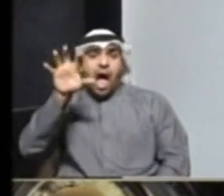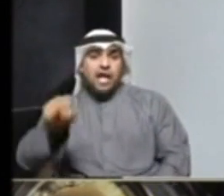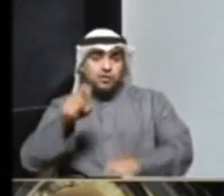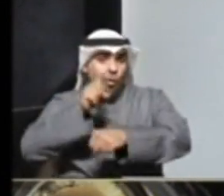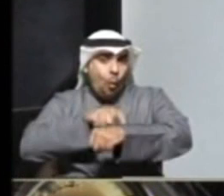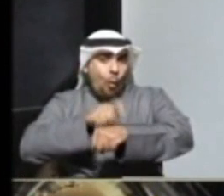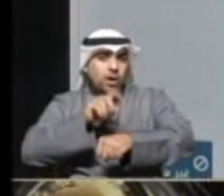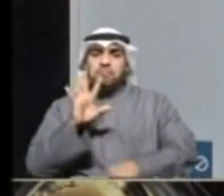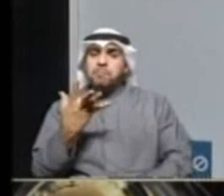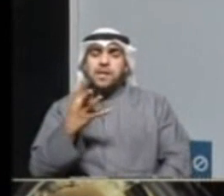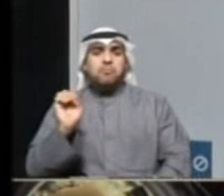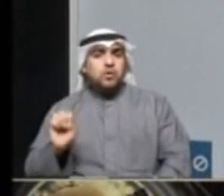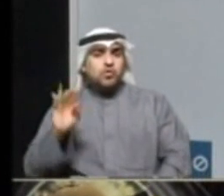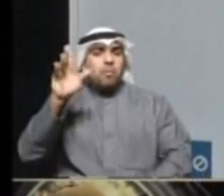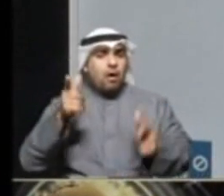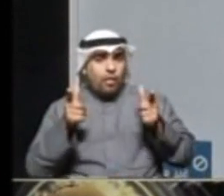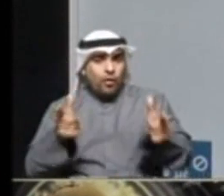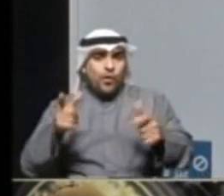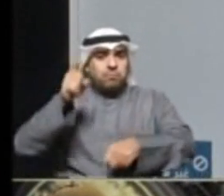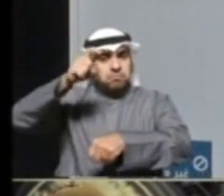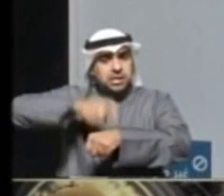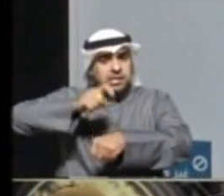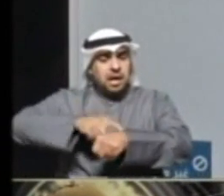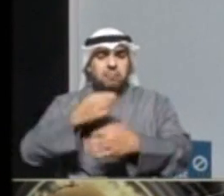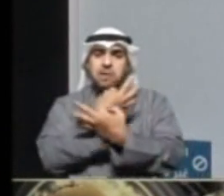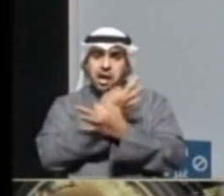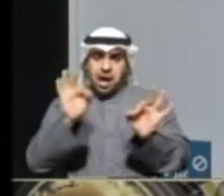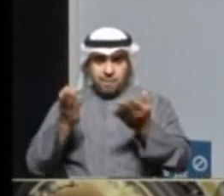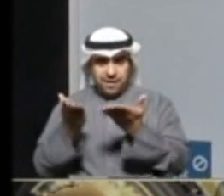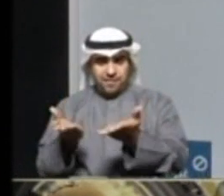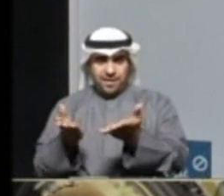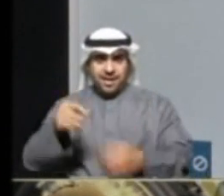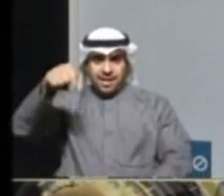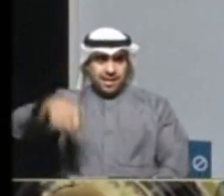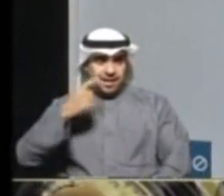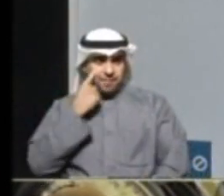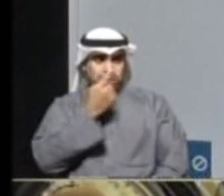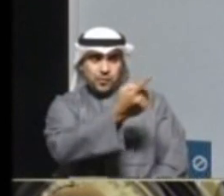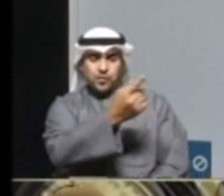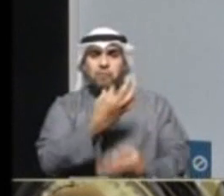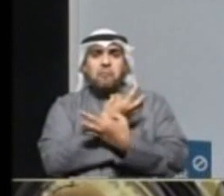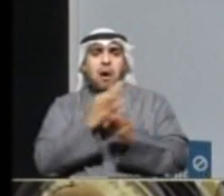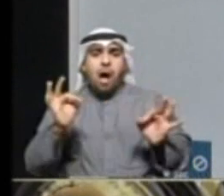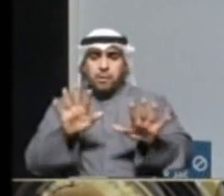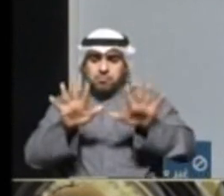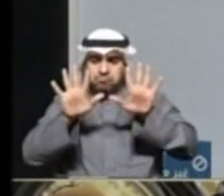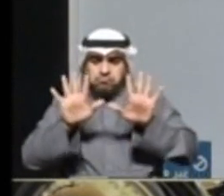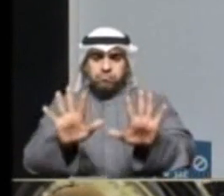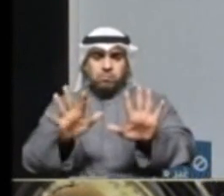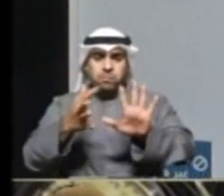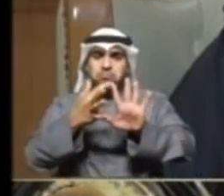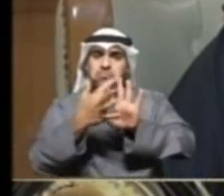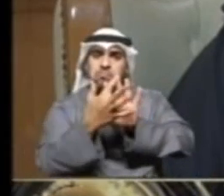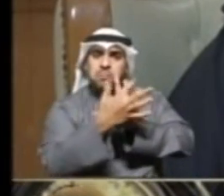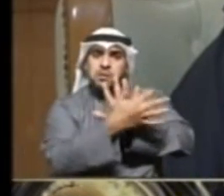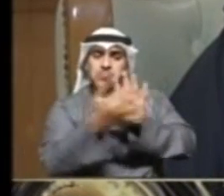الربيع. وهناك خاص أبليكيشن خاص للإدارة العامة للجنسية ووثائق السفر، عليها صورة الجواز الإلكتروني، ممكن كل مواطن يدخل